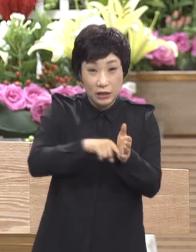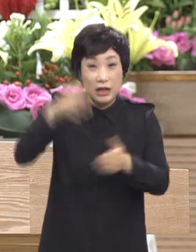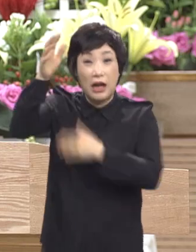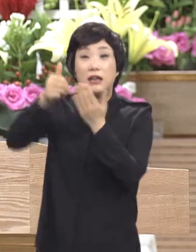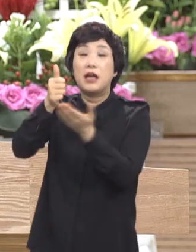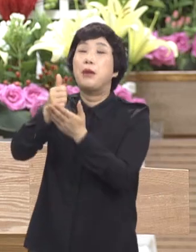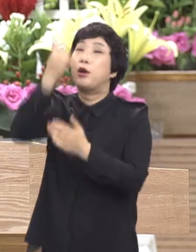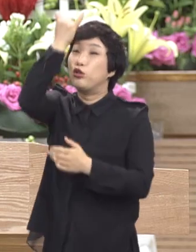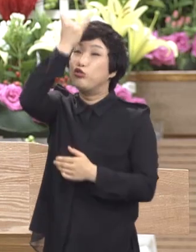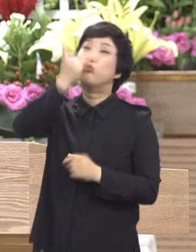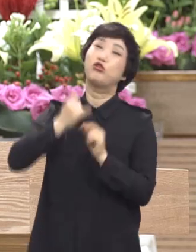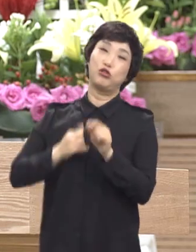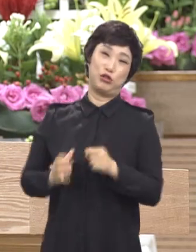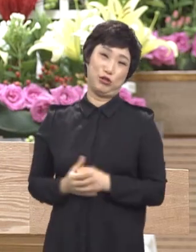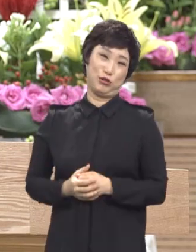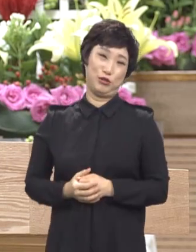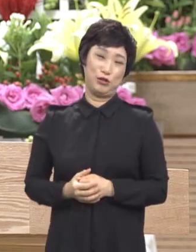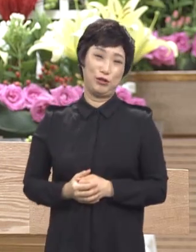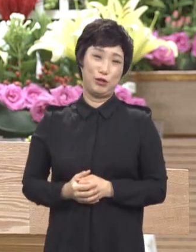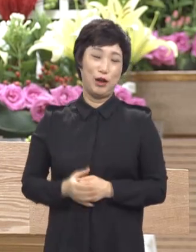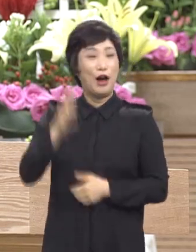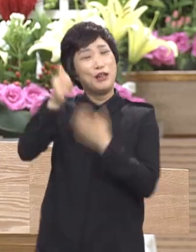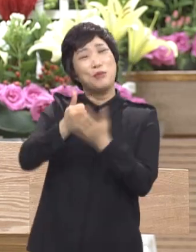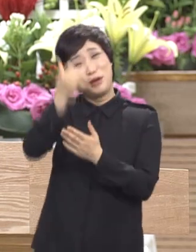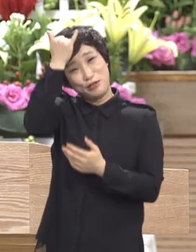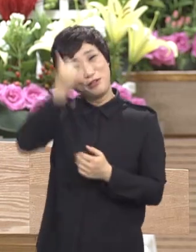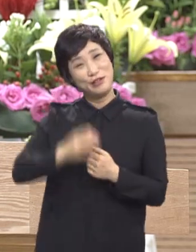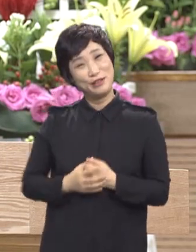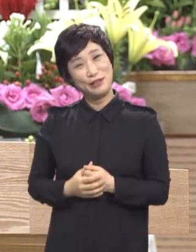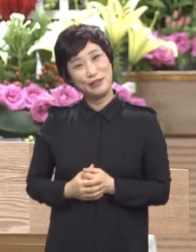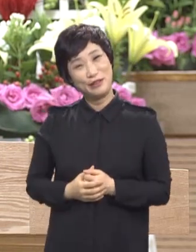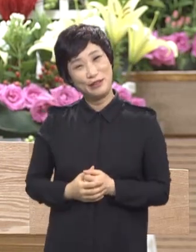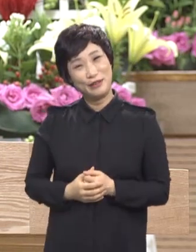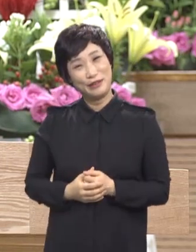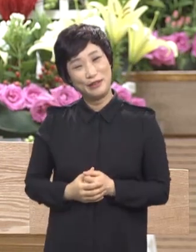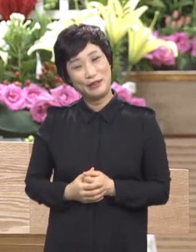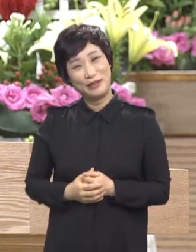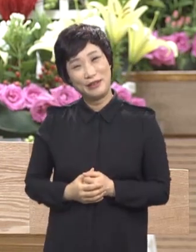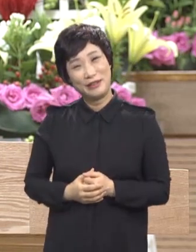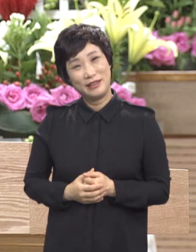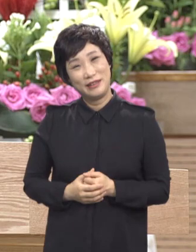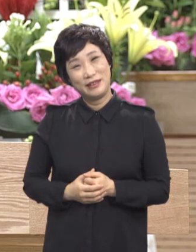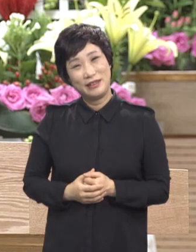하나님의 윤리입니다. 아멘. 하나님의 윤리. 예.